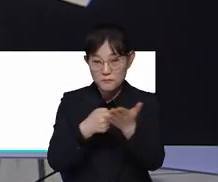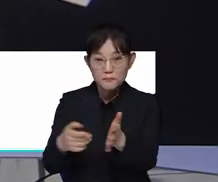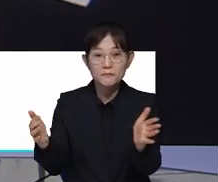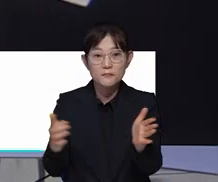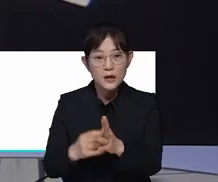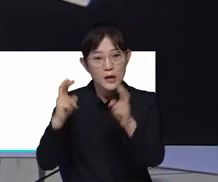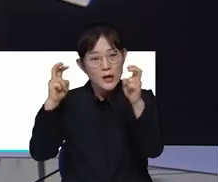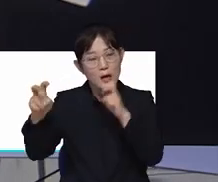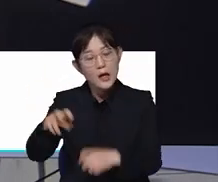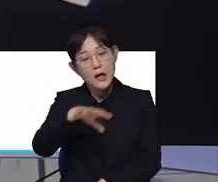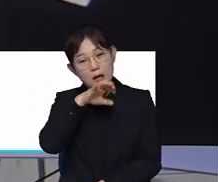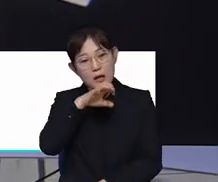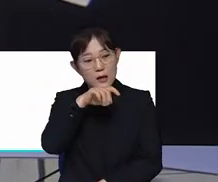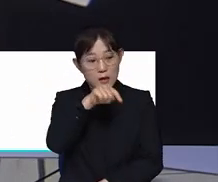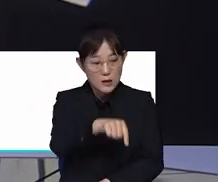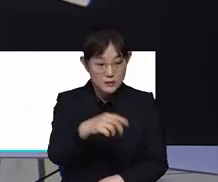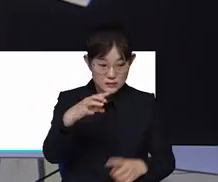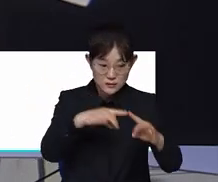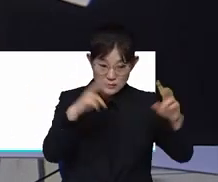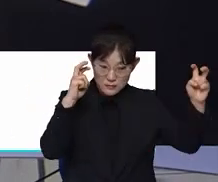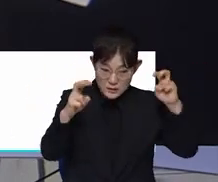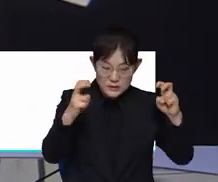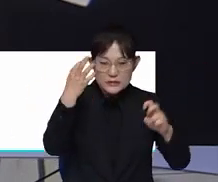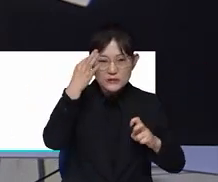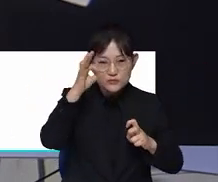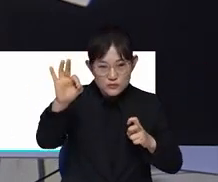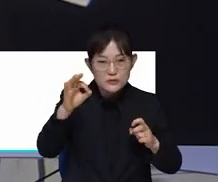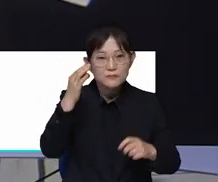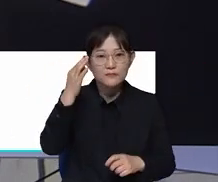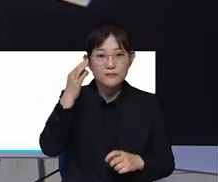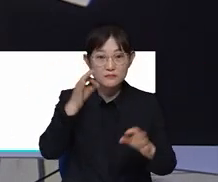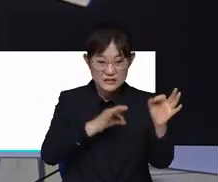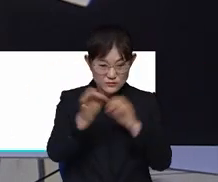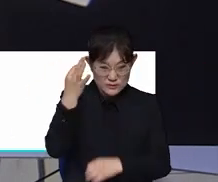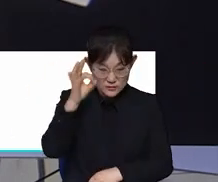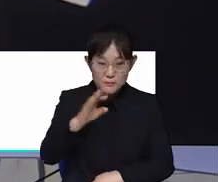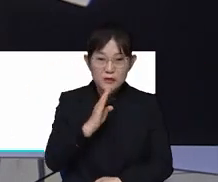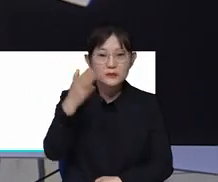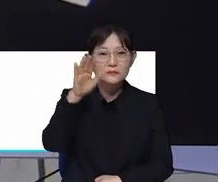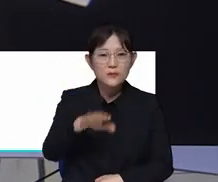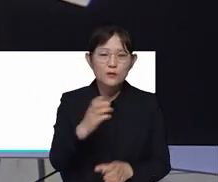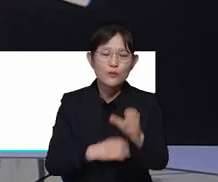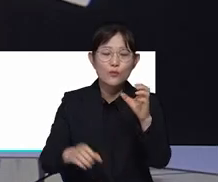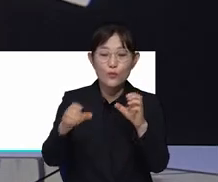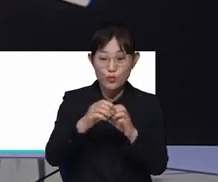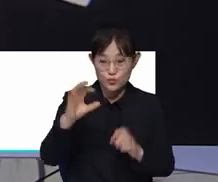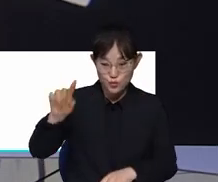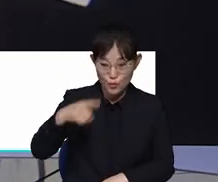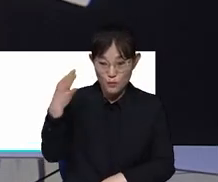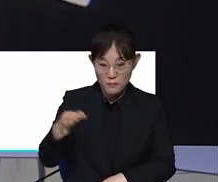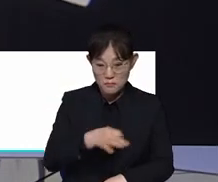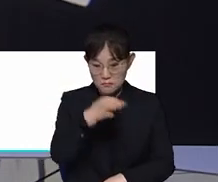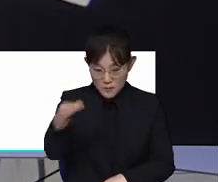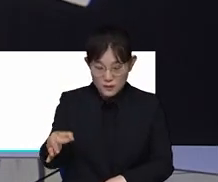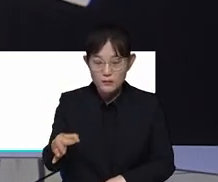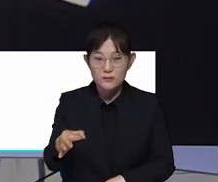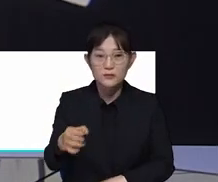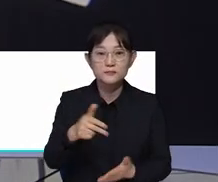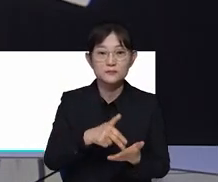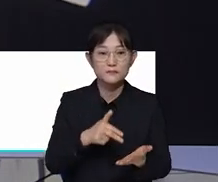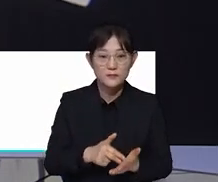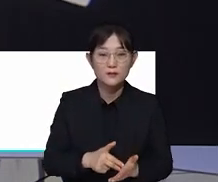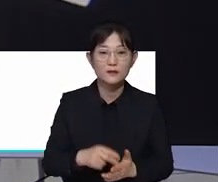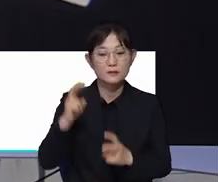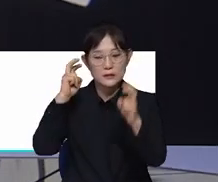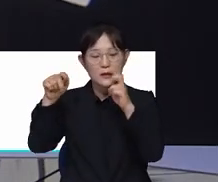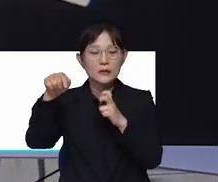한전은 실수를 인정했지만 추가 요금은 징수할 수밖에 없었다고 주장하고 있습니다. 한전의 황당한 요구에 업체는